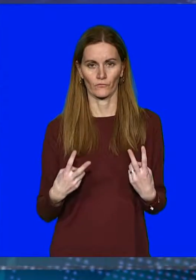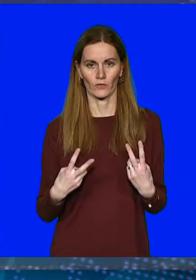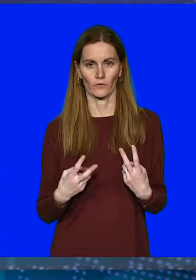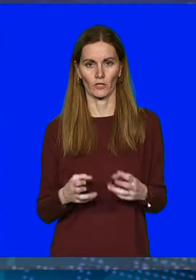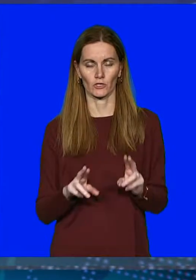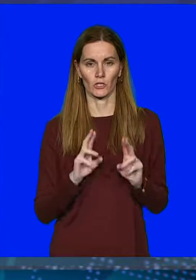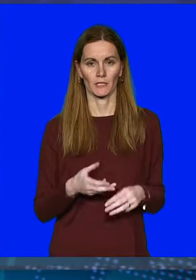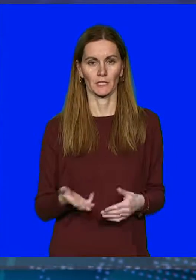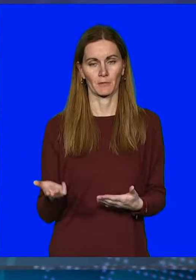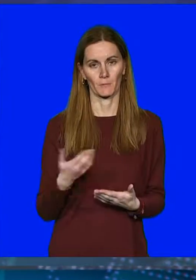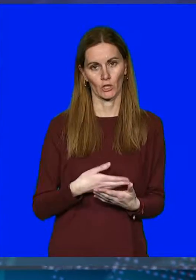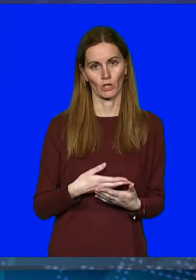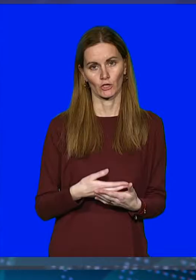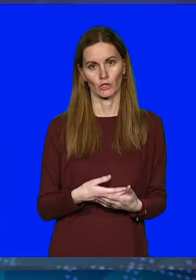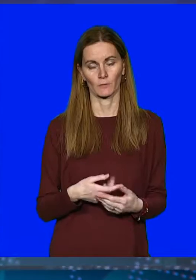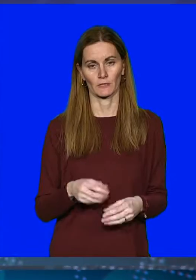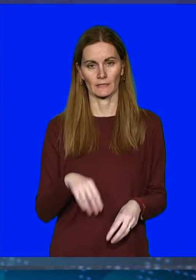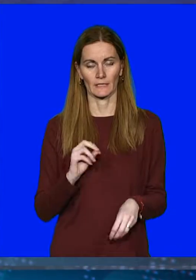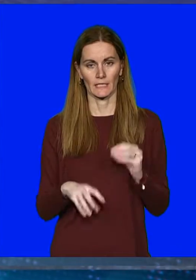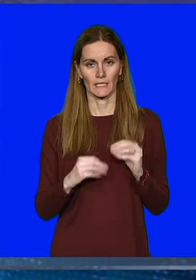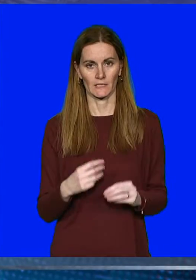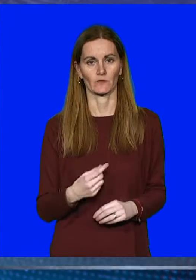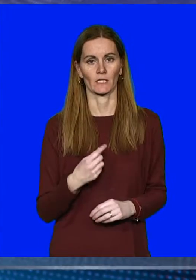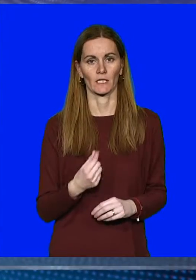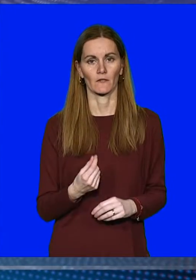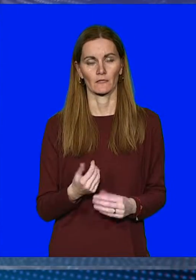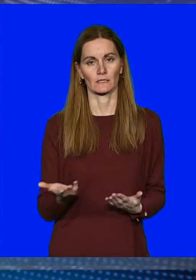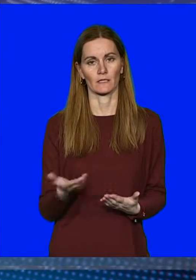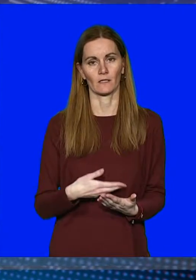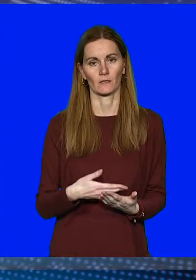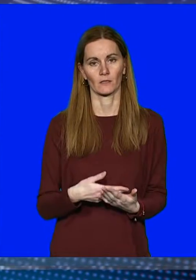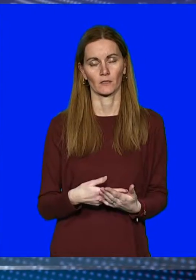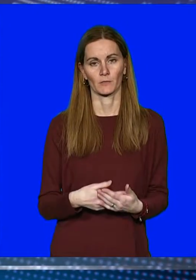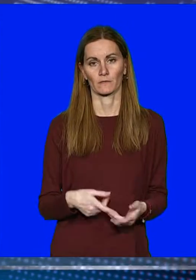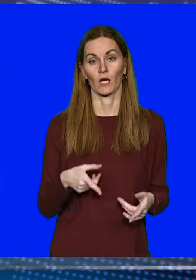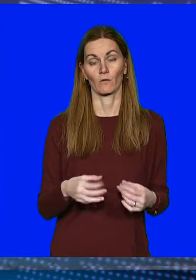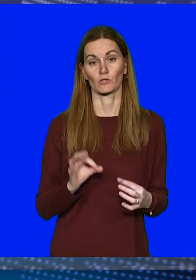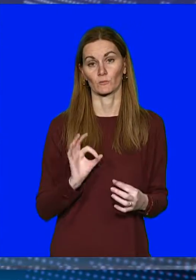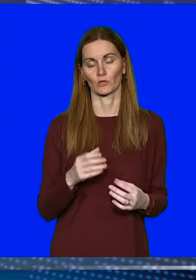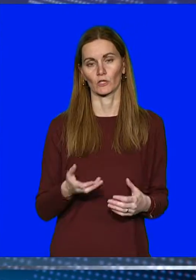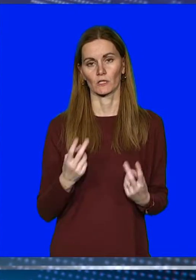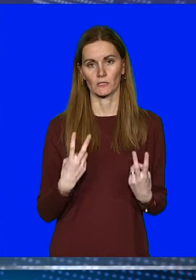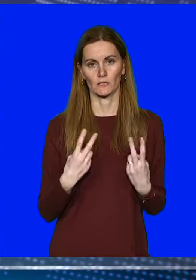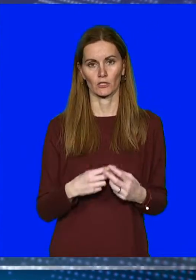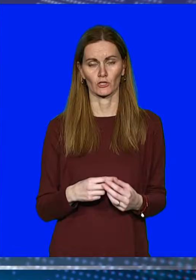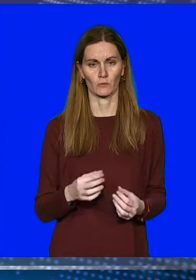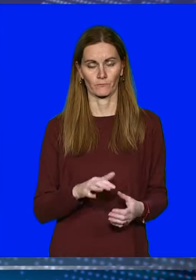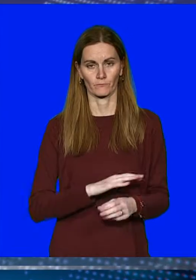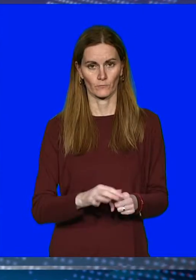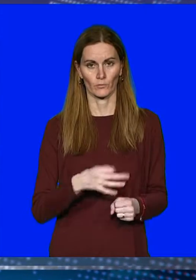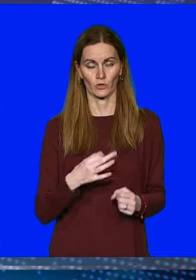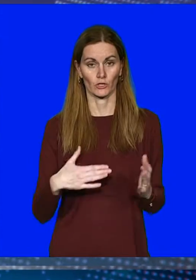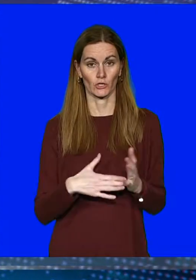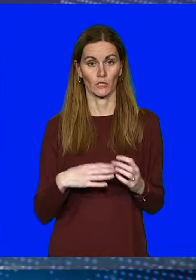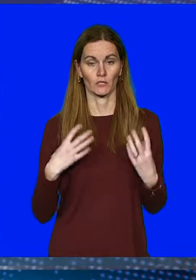prilično značajno. Imamo, mislim, neka dodatne izvore primanja, ali ipak će ovo isto dosta značiti. Pa